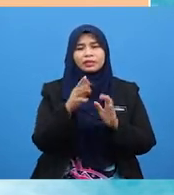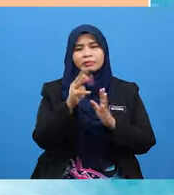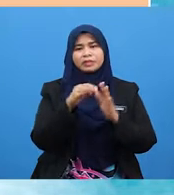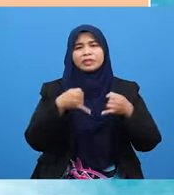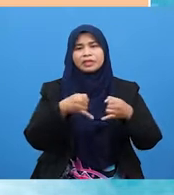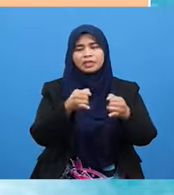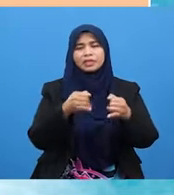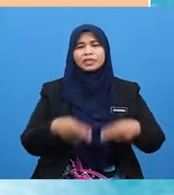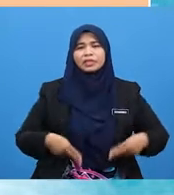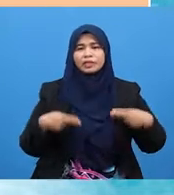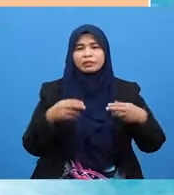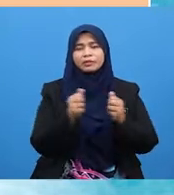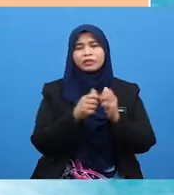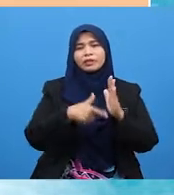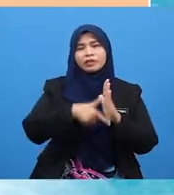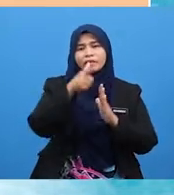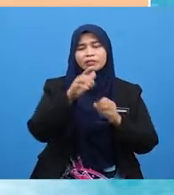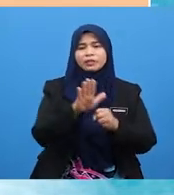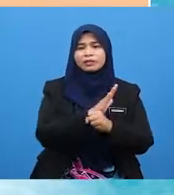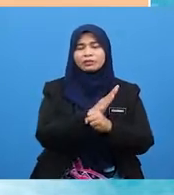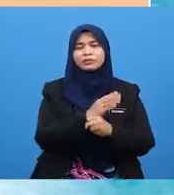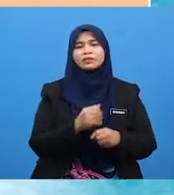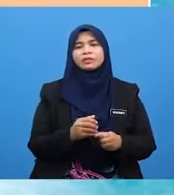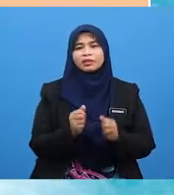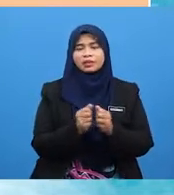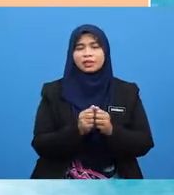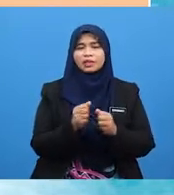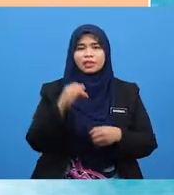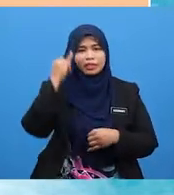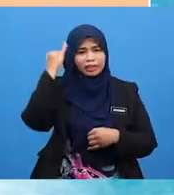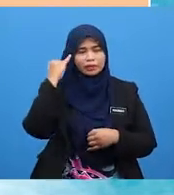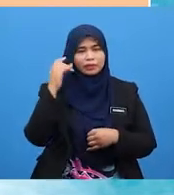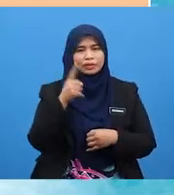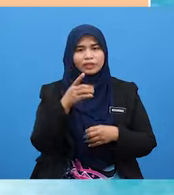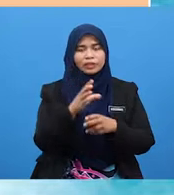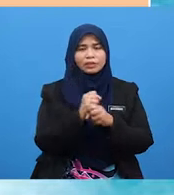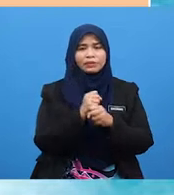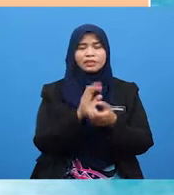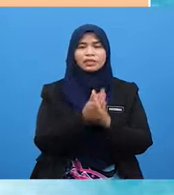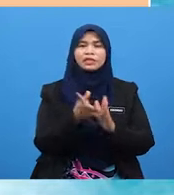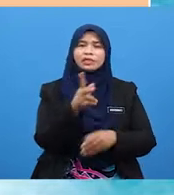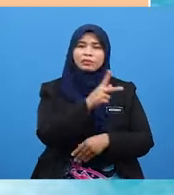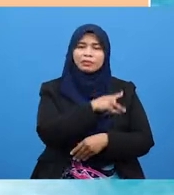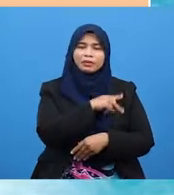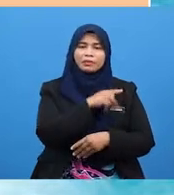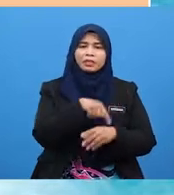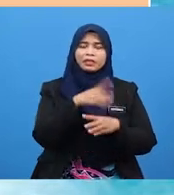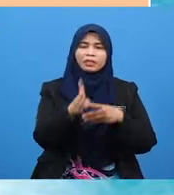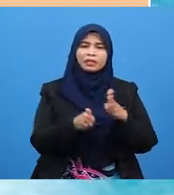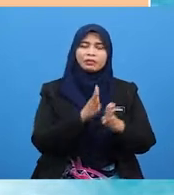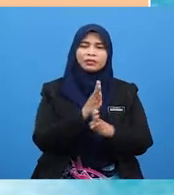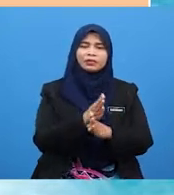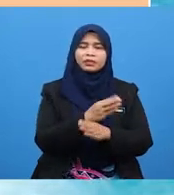menjalani kehidupan dengan lebih sempurna. Dengan ilmu, kita dapat menjadi khalifah di muka bumi